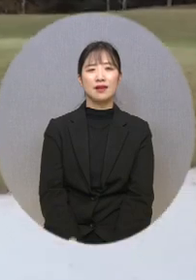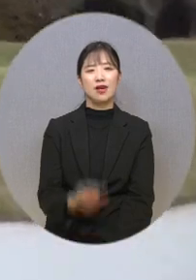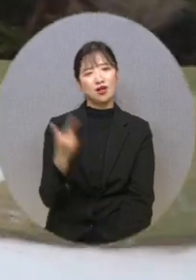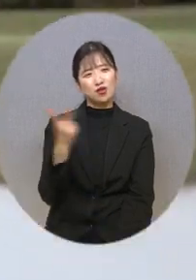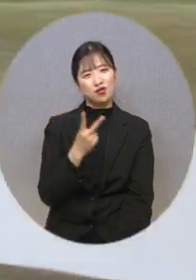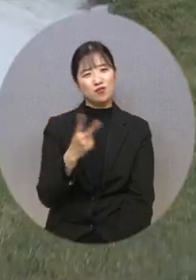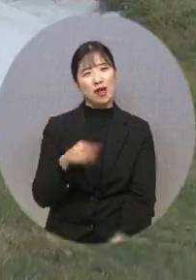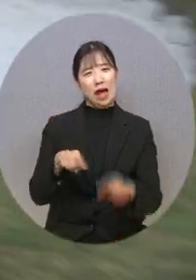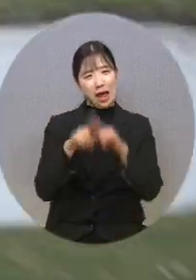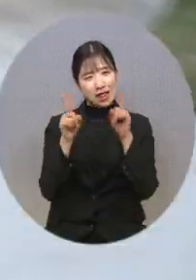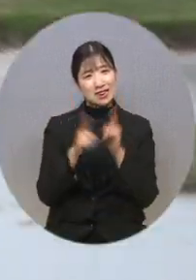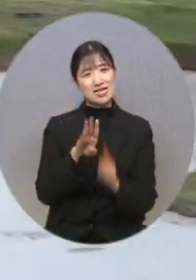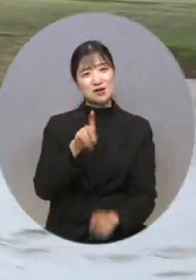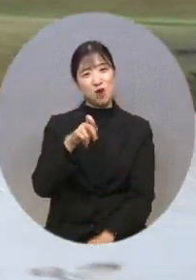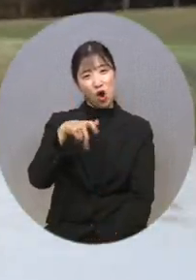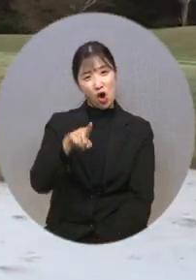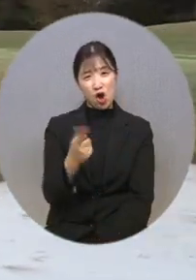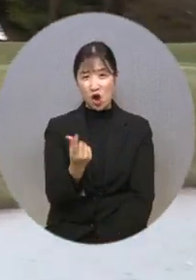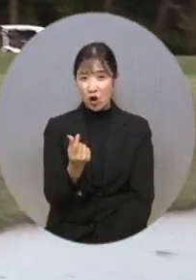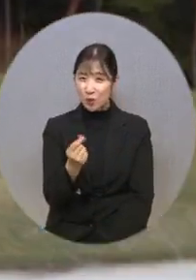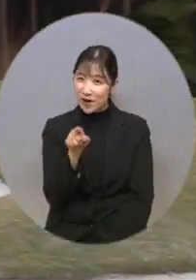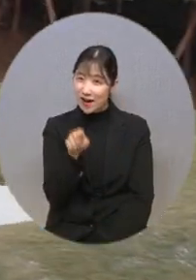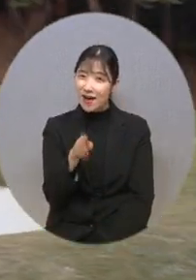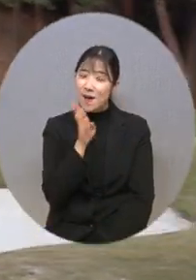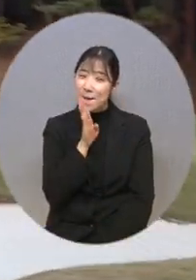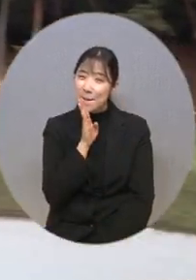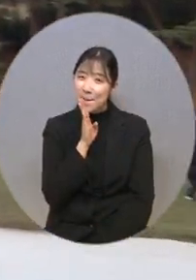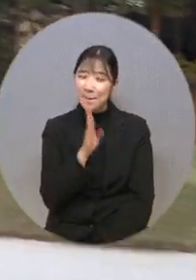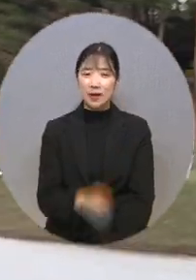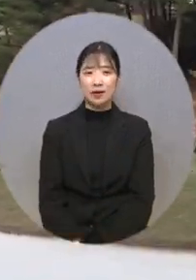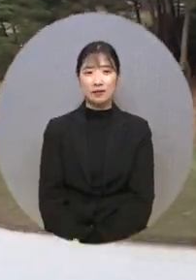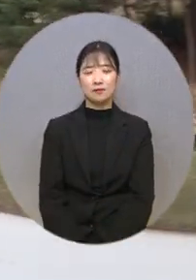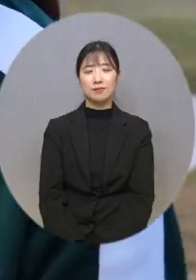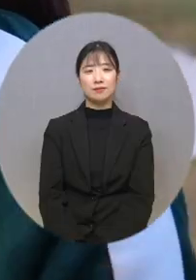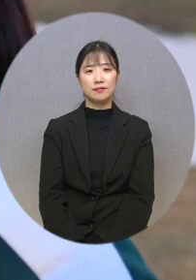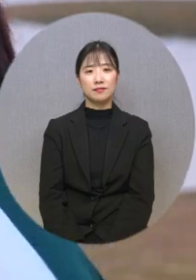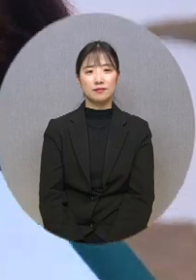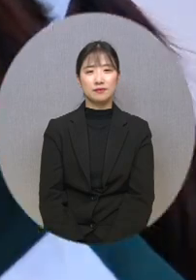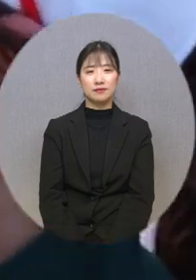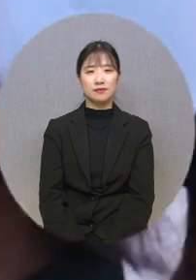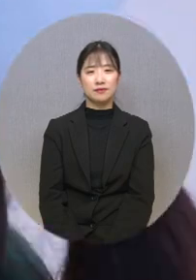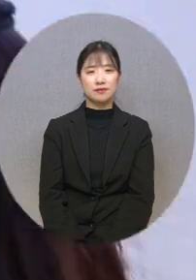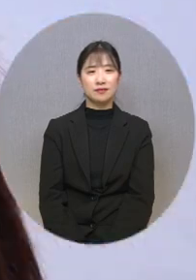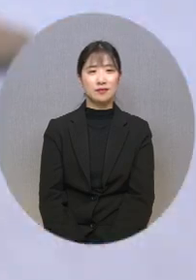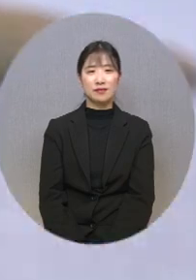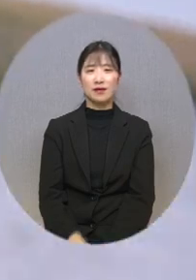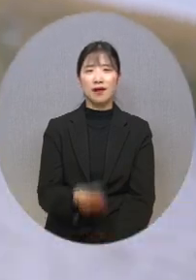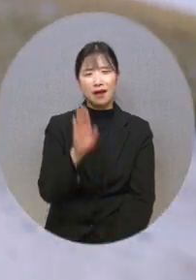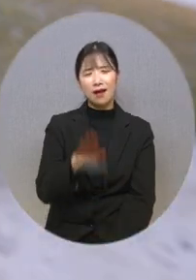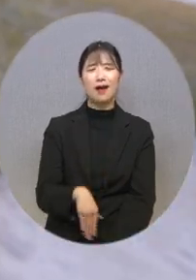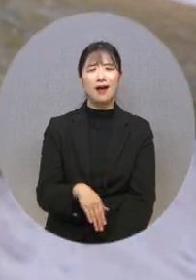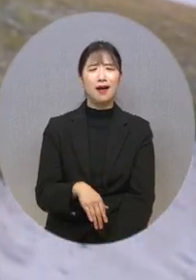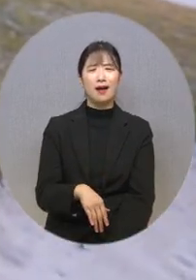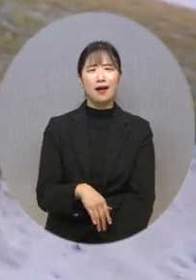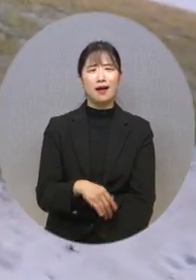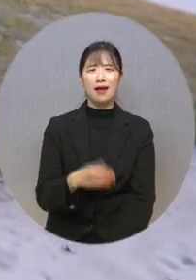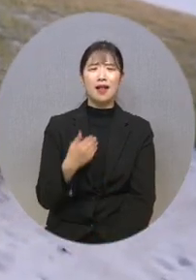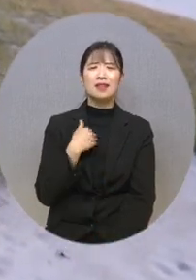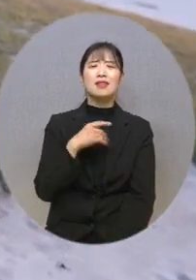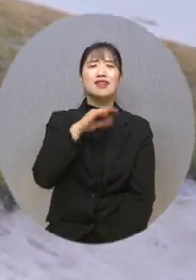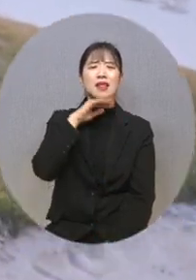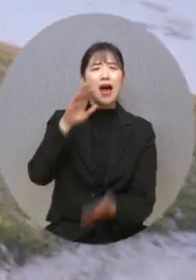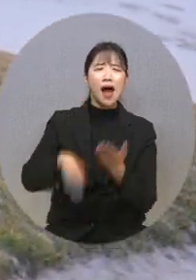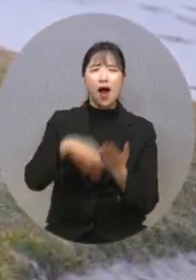빠졌을까? 어 두 분은 이렇게 하트 벙커에 빠지셨네요? 아 그래요? 예. 네. 아 누가 왜 그래? 아, 정남아. 아 저 연아 만나고 싶어요.